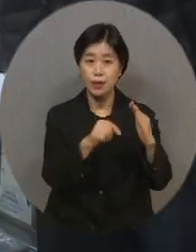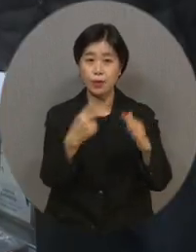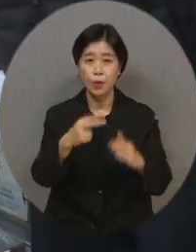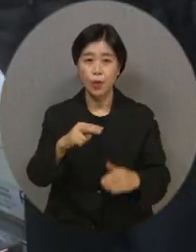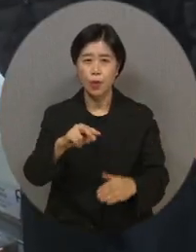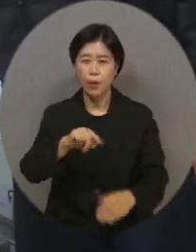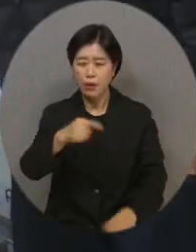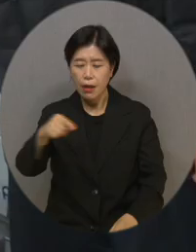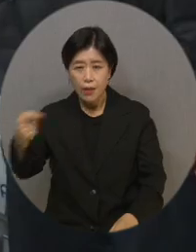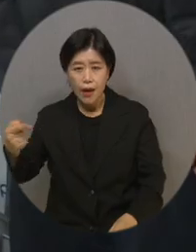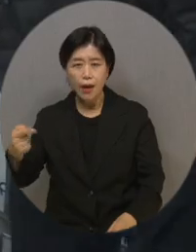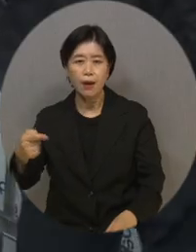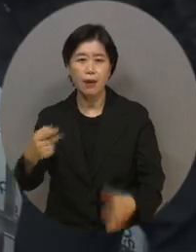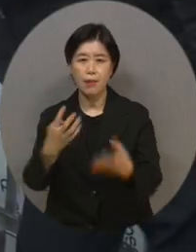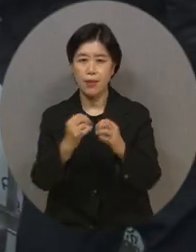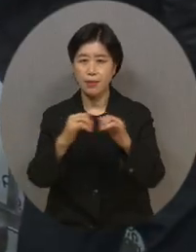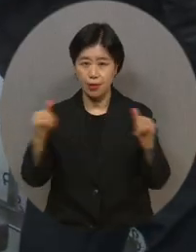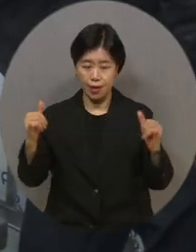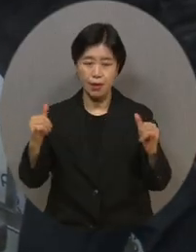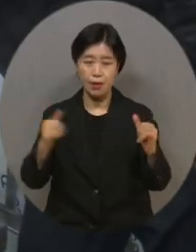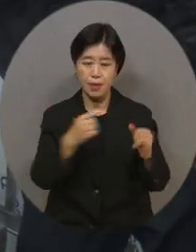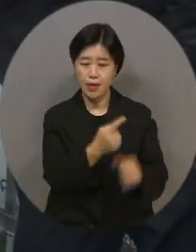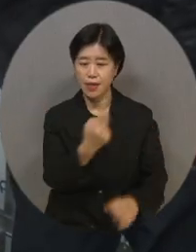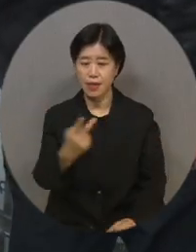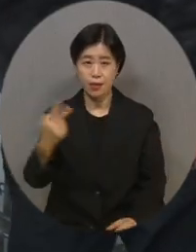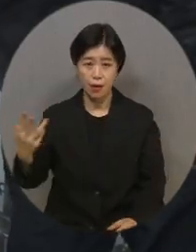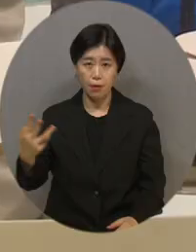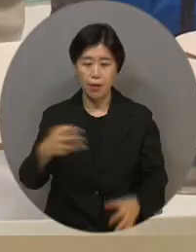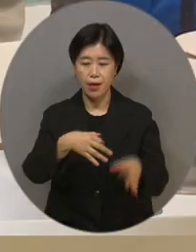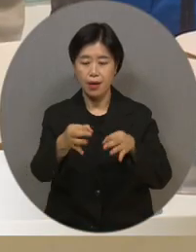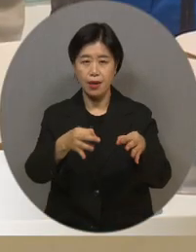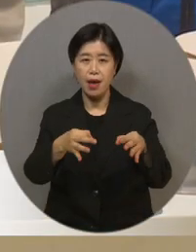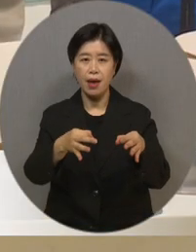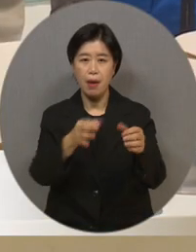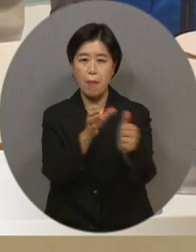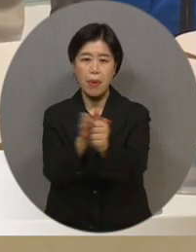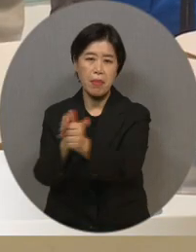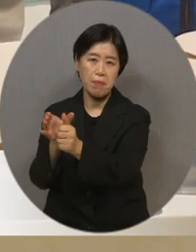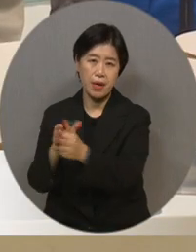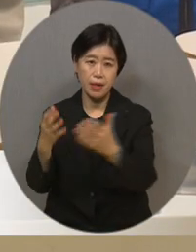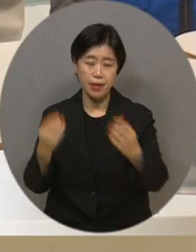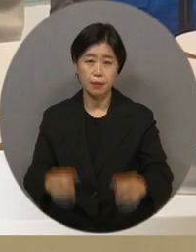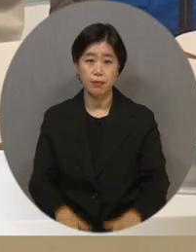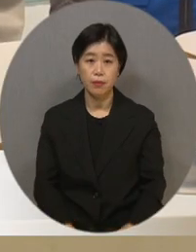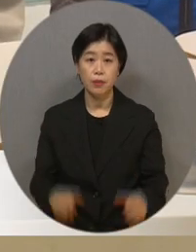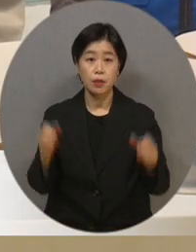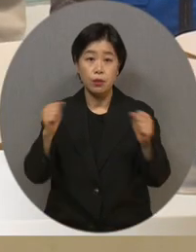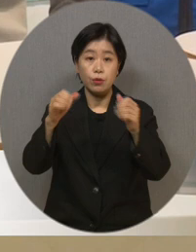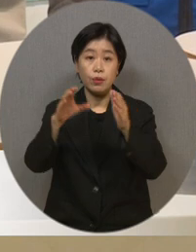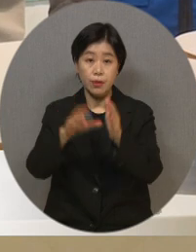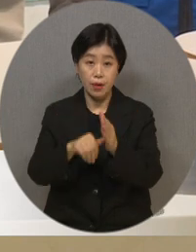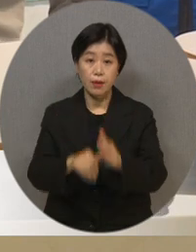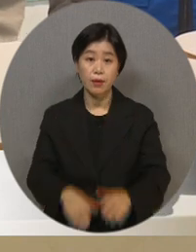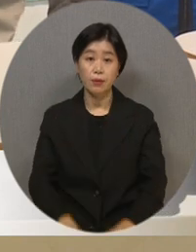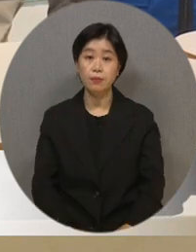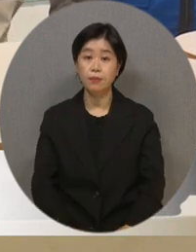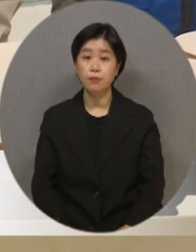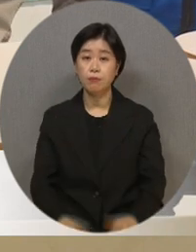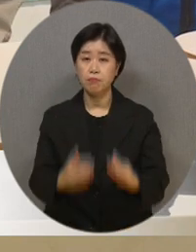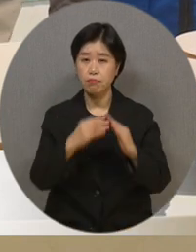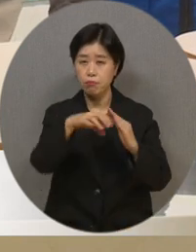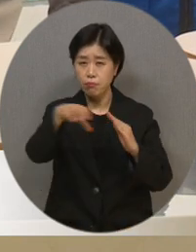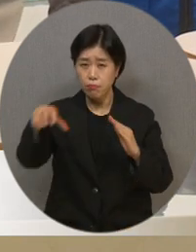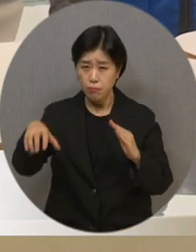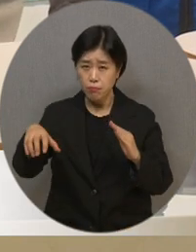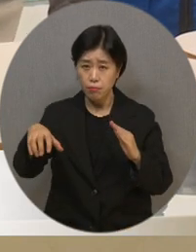도종환 국회의원이 3호 점장으로 나섰습니다. 추운 겨울에 소외된 유족들의 따뜻한